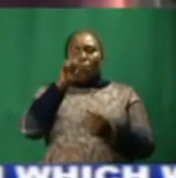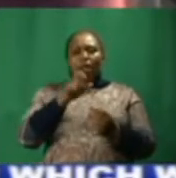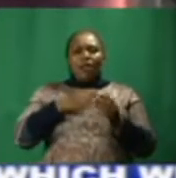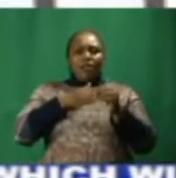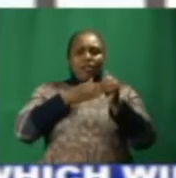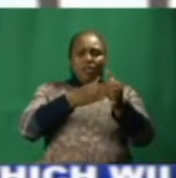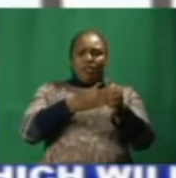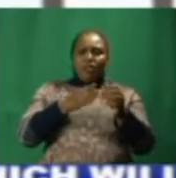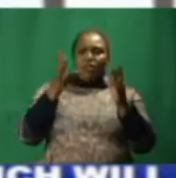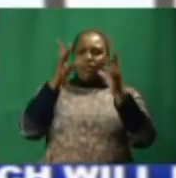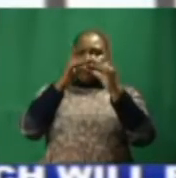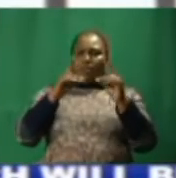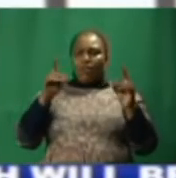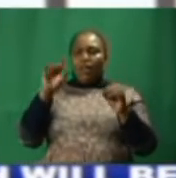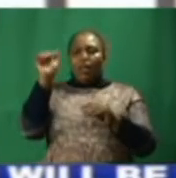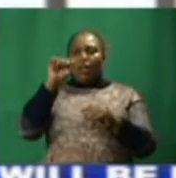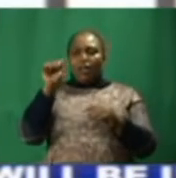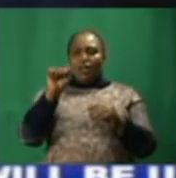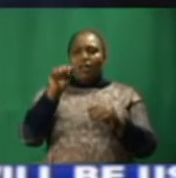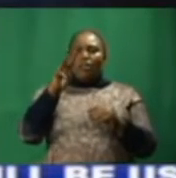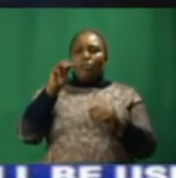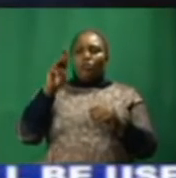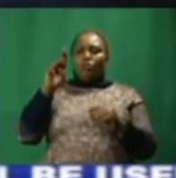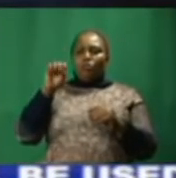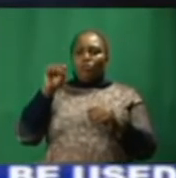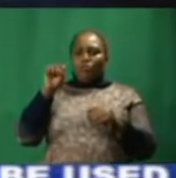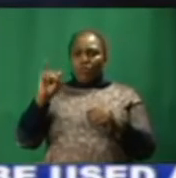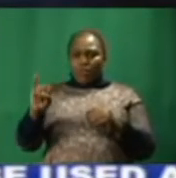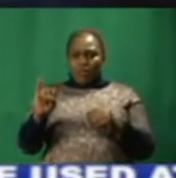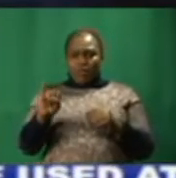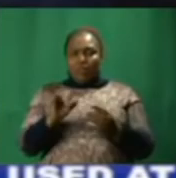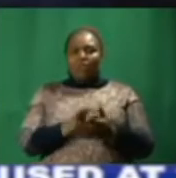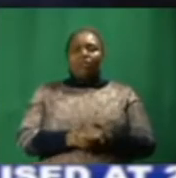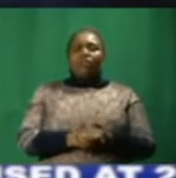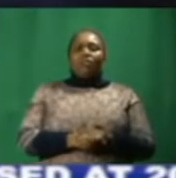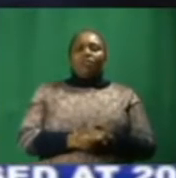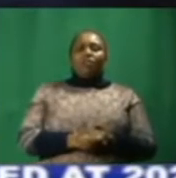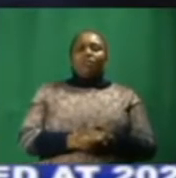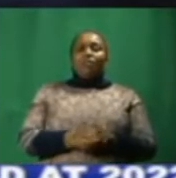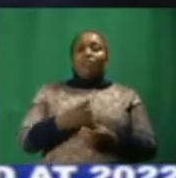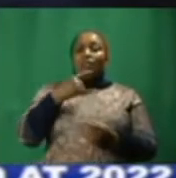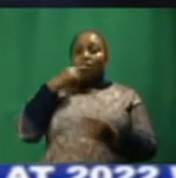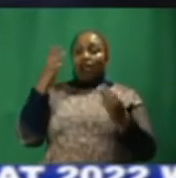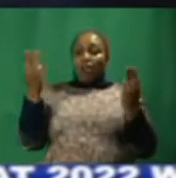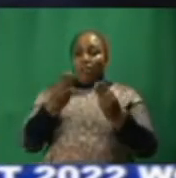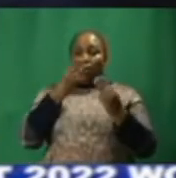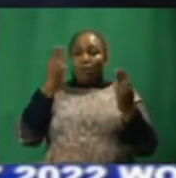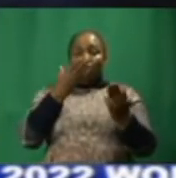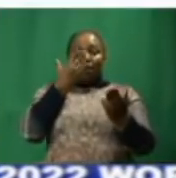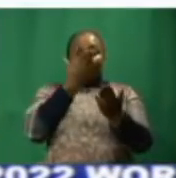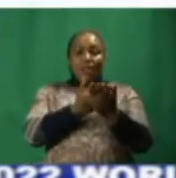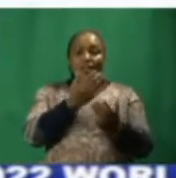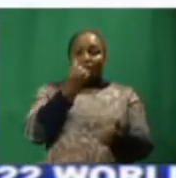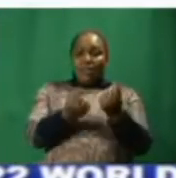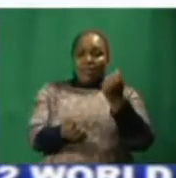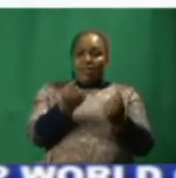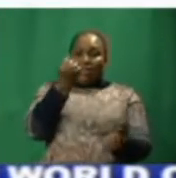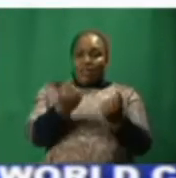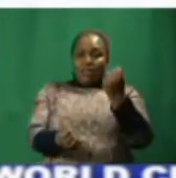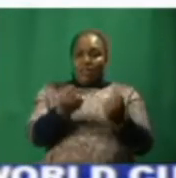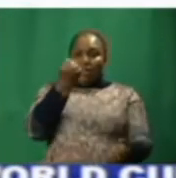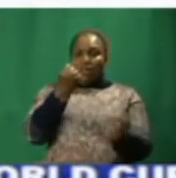licembu leDemocratic Alliance Mose Maimani. Kubikwa ukuthi labafaka leticelo